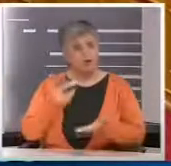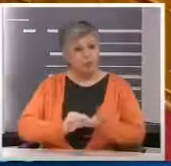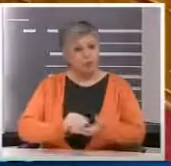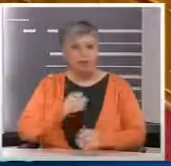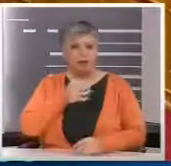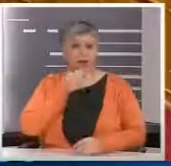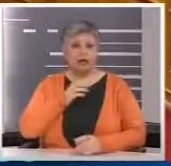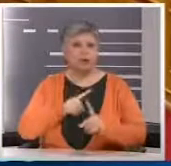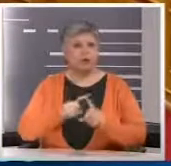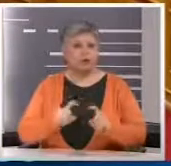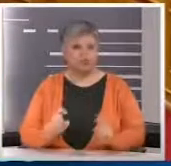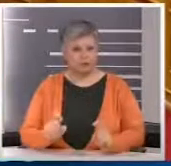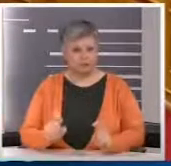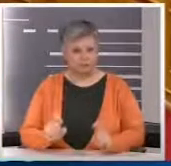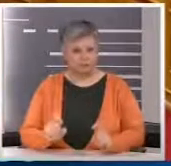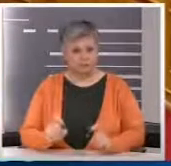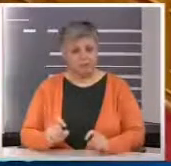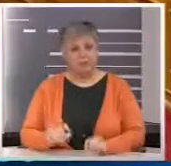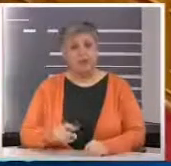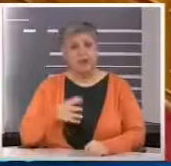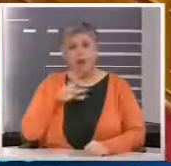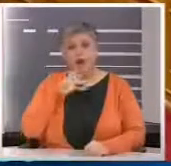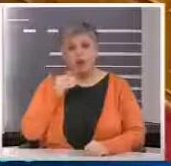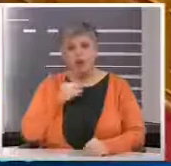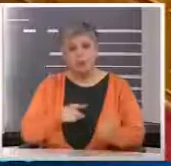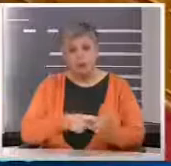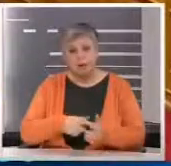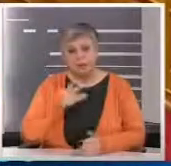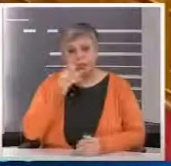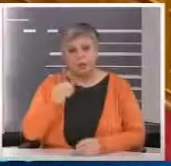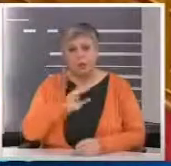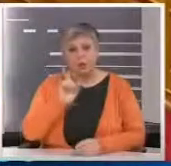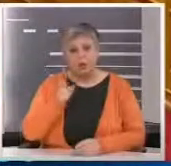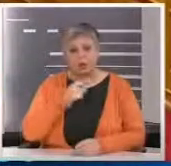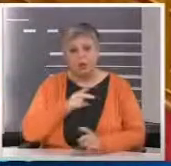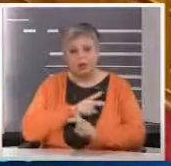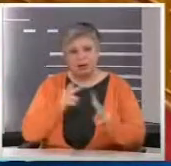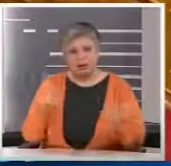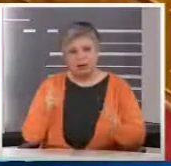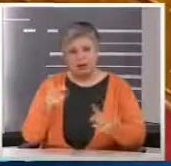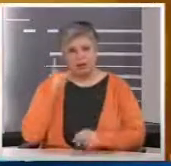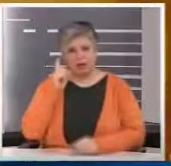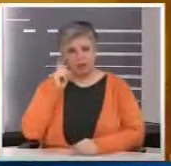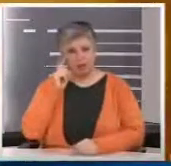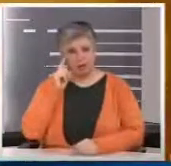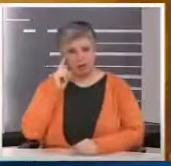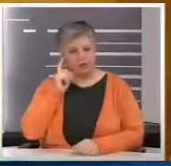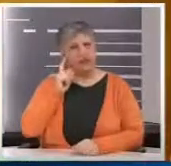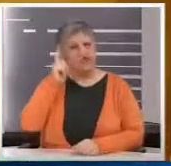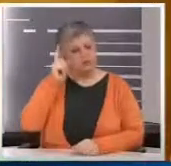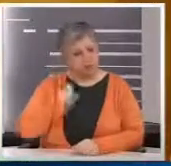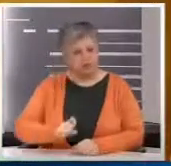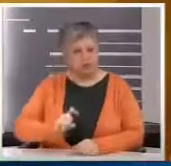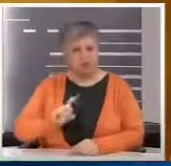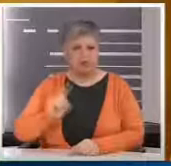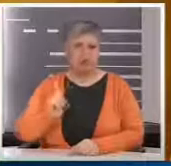επαναλάβω, για να γίνει απολύτως σαφές και το γνωρίζουν όλοι σε αυτή την αίθουσα. Και μάλιστα το γνωρίζουν